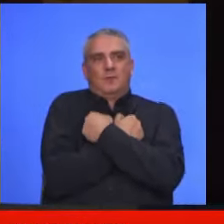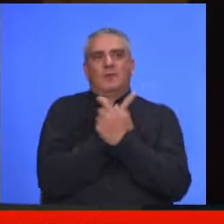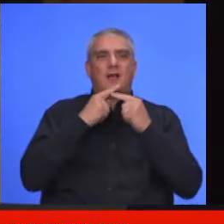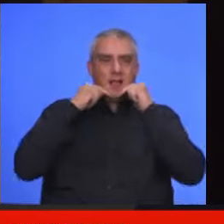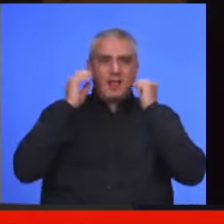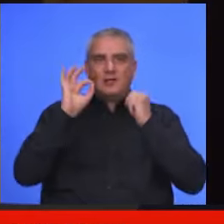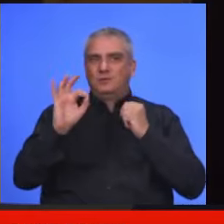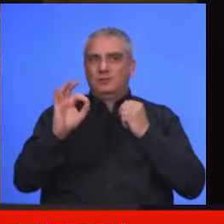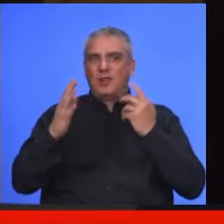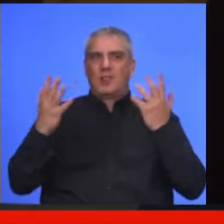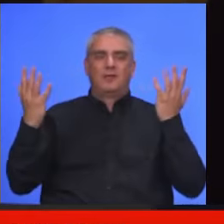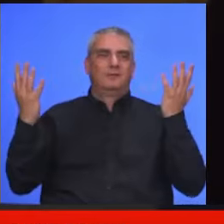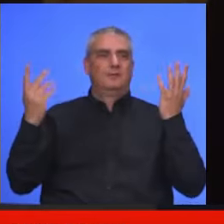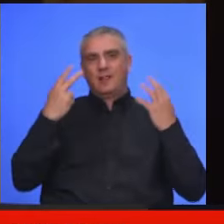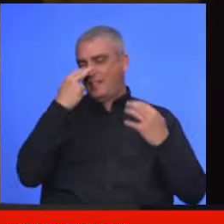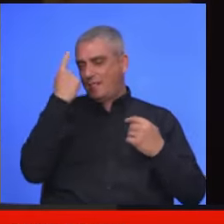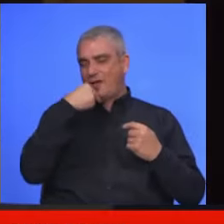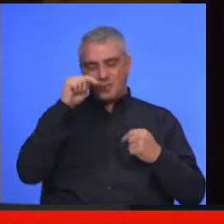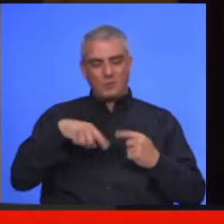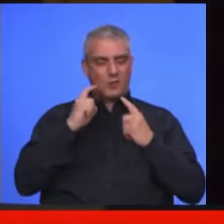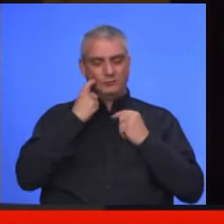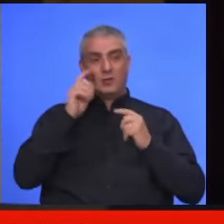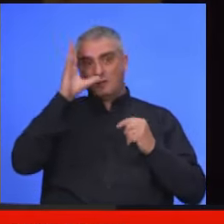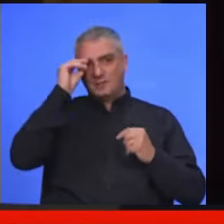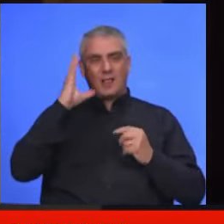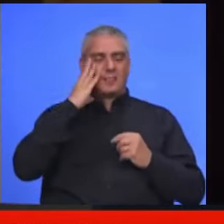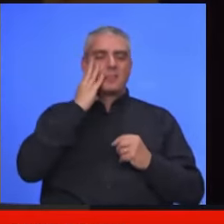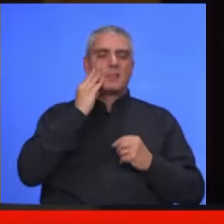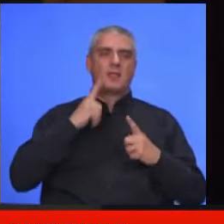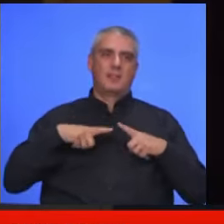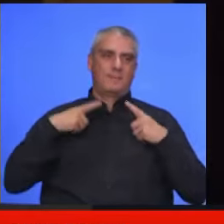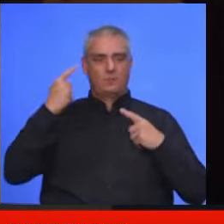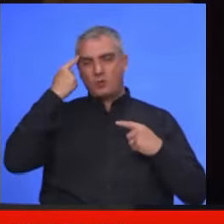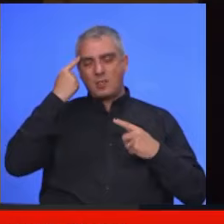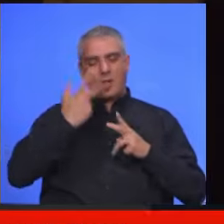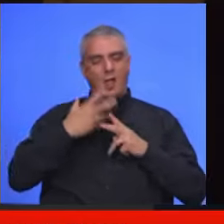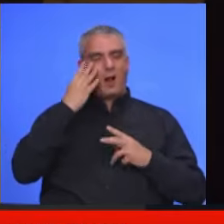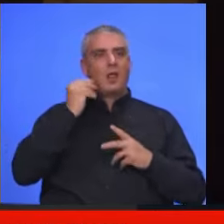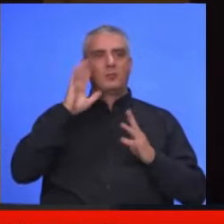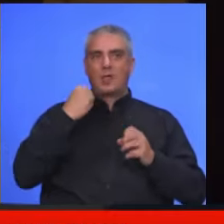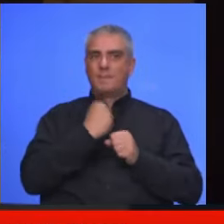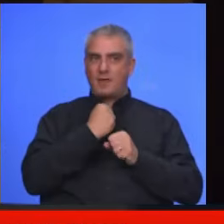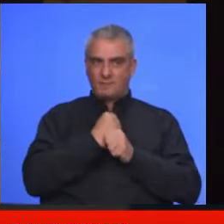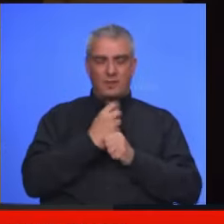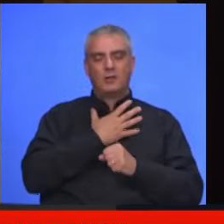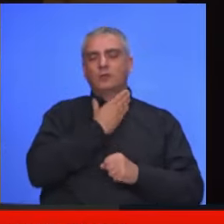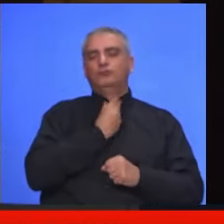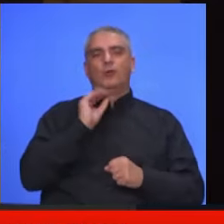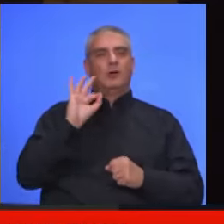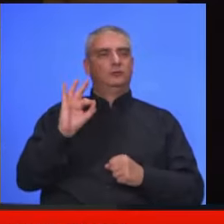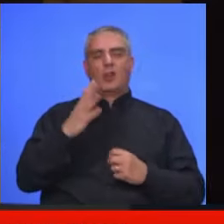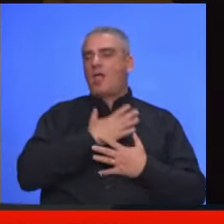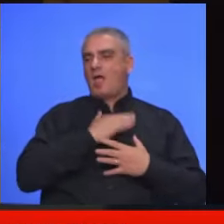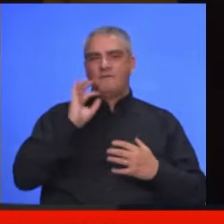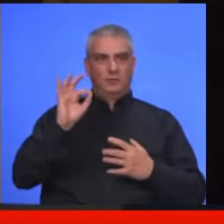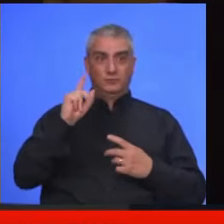שלו. לראות אותו פה, צוחק. הוא ילד שנהנה מהחיים. הוא יודע רק ליהנות גם בעבודה. זה התשוקה שלו, זה האהבה שלו.